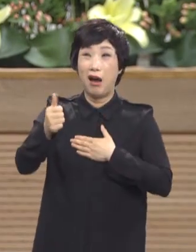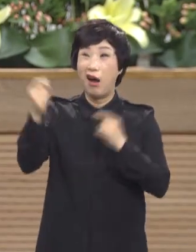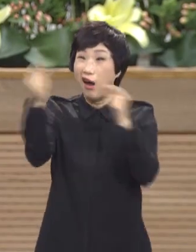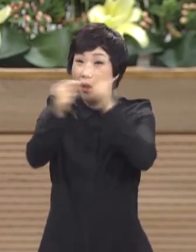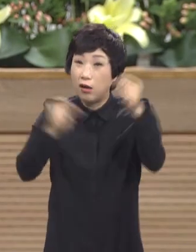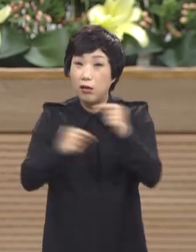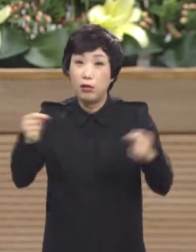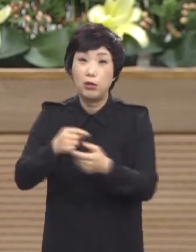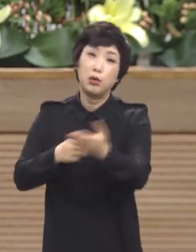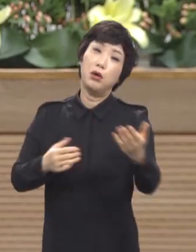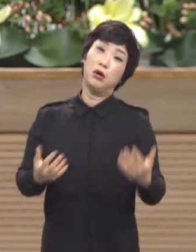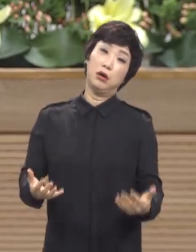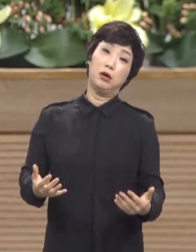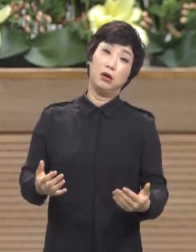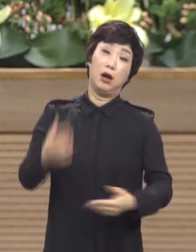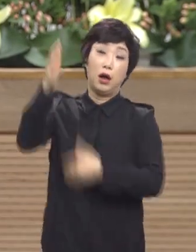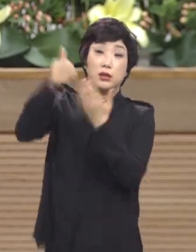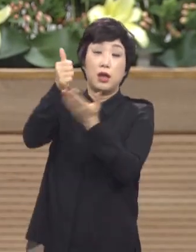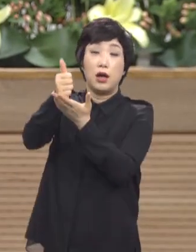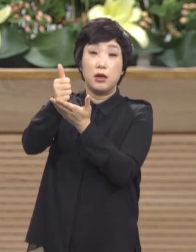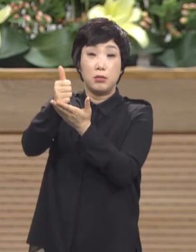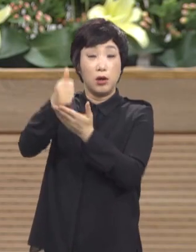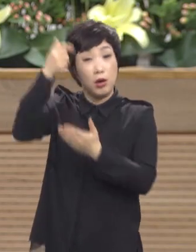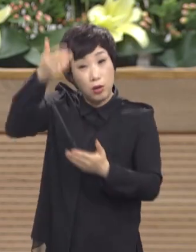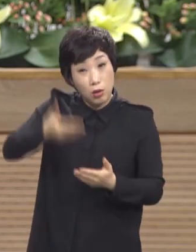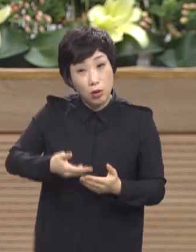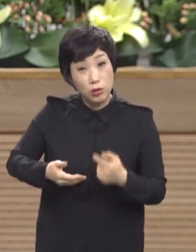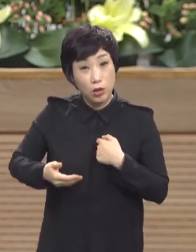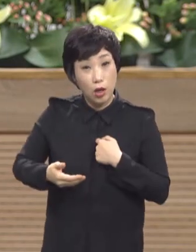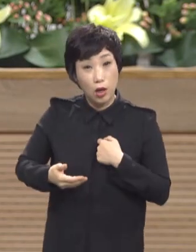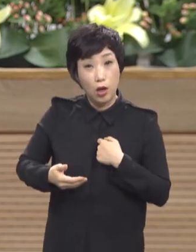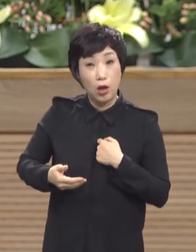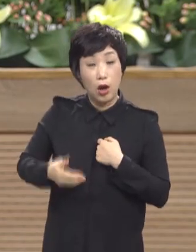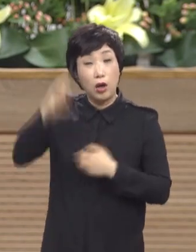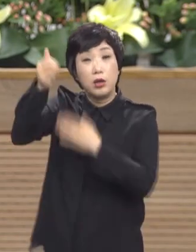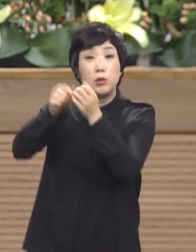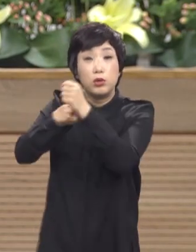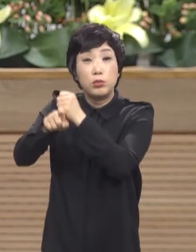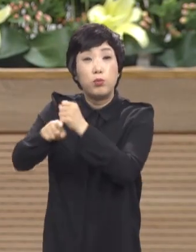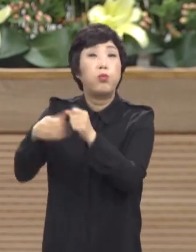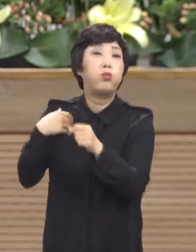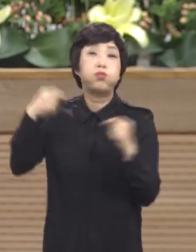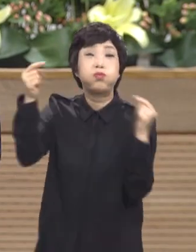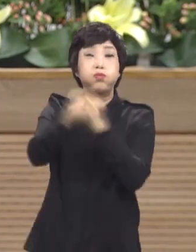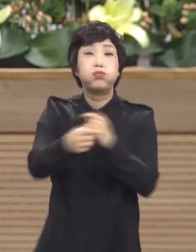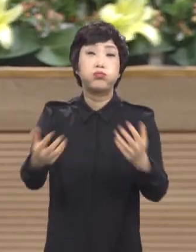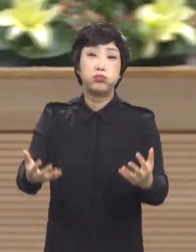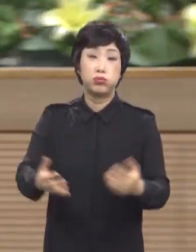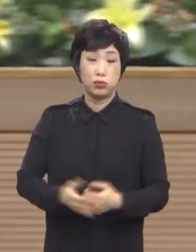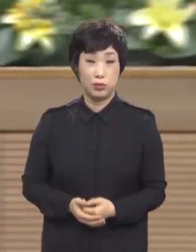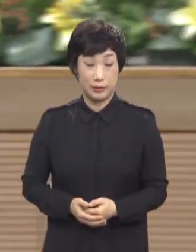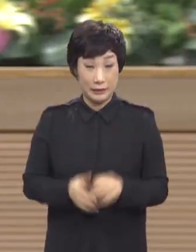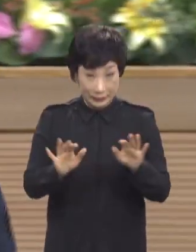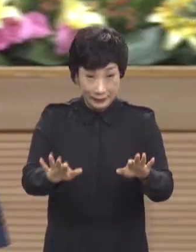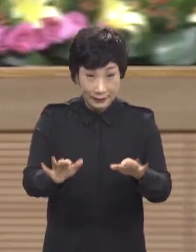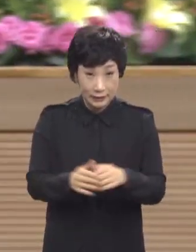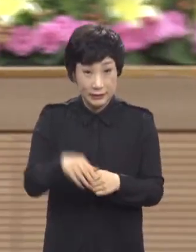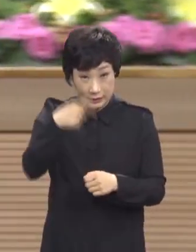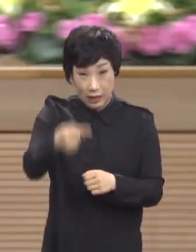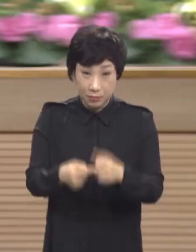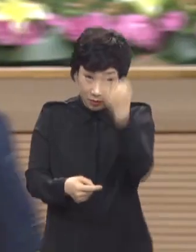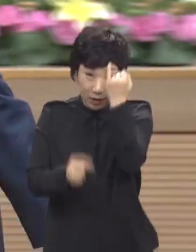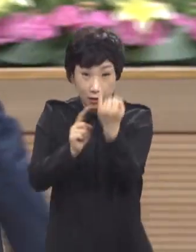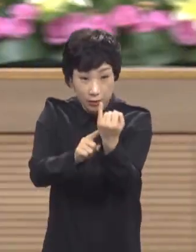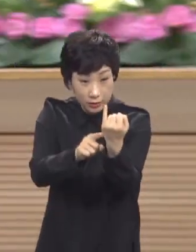되는 사람들은 하나님의 묻는 뜻과 하나님의 의지를 모른다 그 말이오. 여자에게 또 물어.